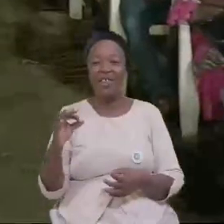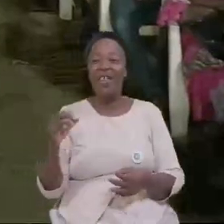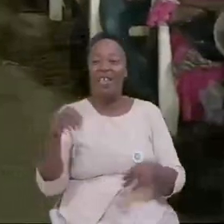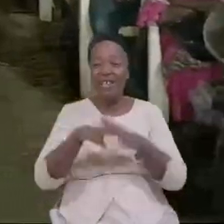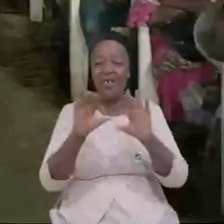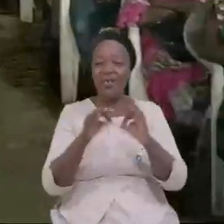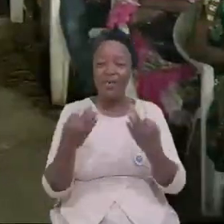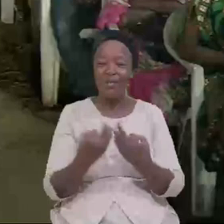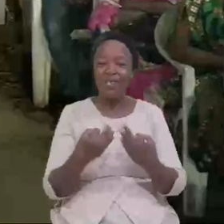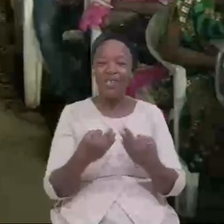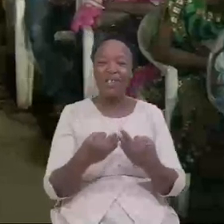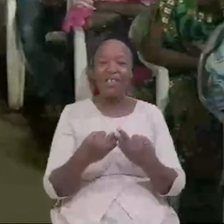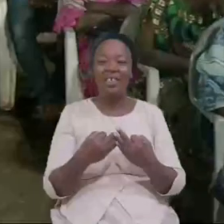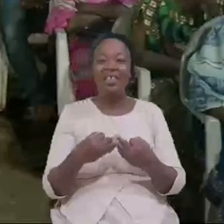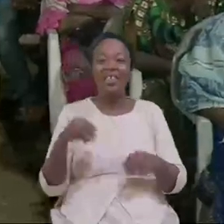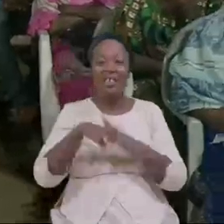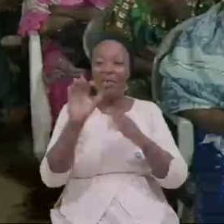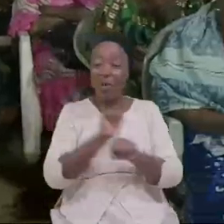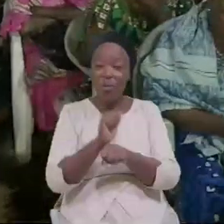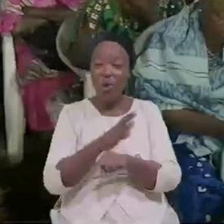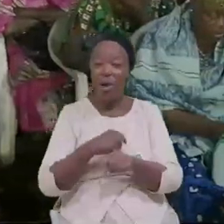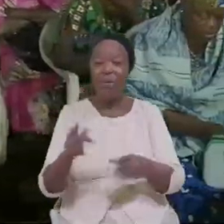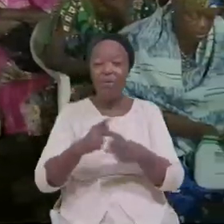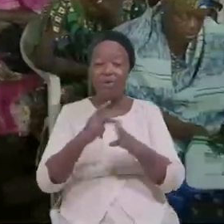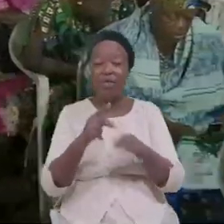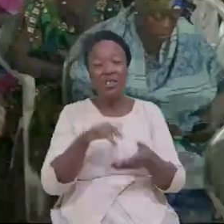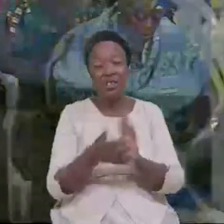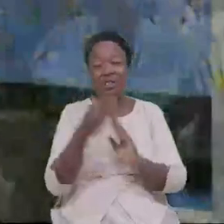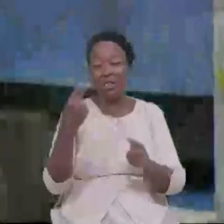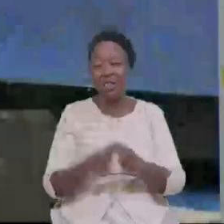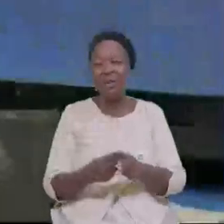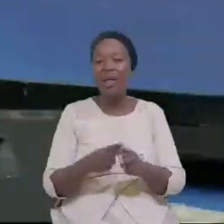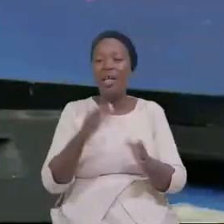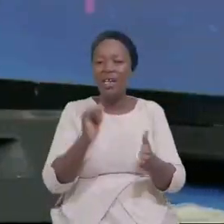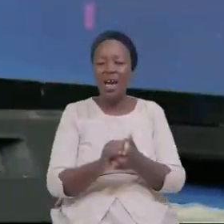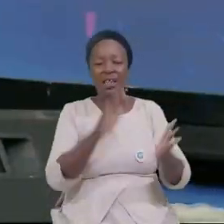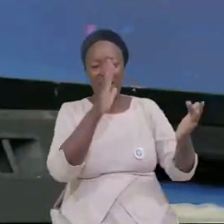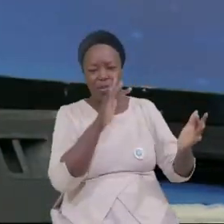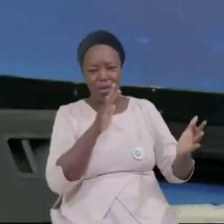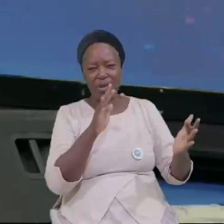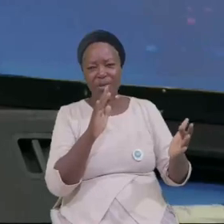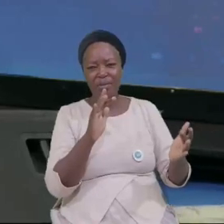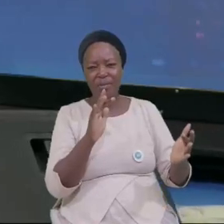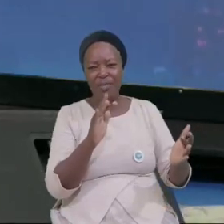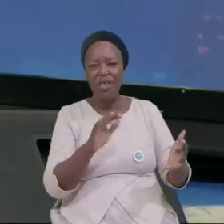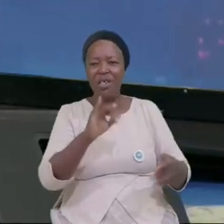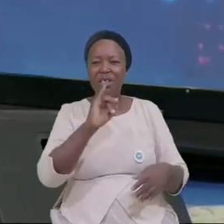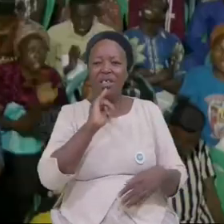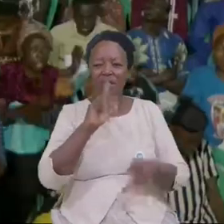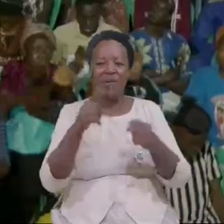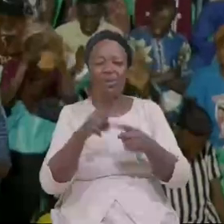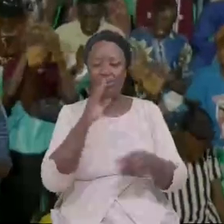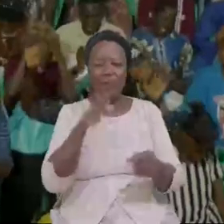famille, dans ta profession, cette attente sera comblée ce